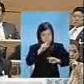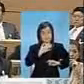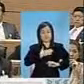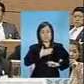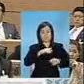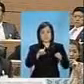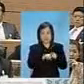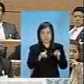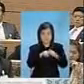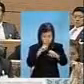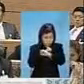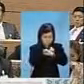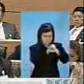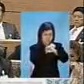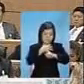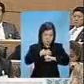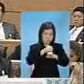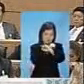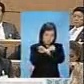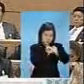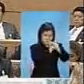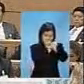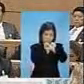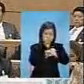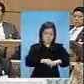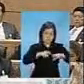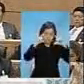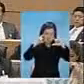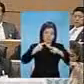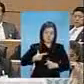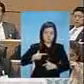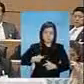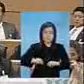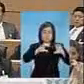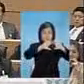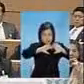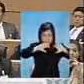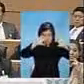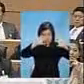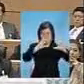ป้องเกียรติยศศักดิ์ศรีของสถาบันอัยการเพราะท่านพูดและมีข้อสรุปเช่นนั้น